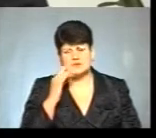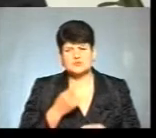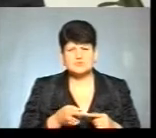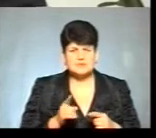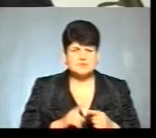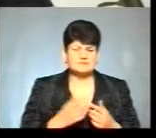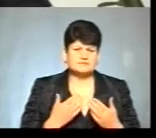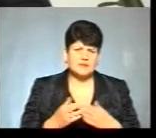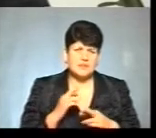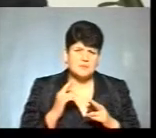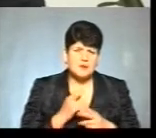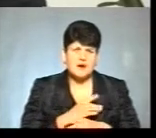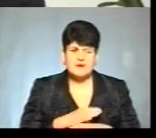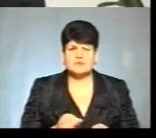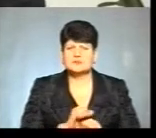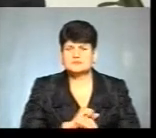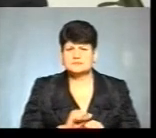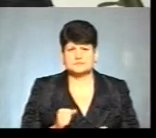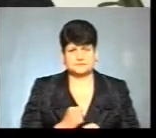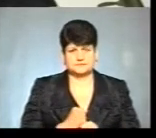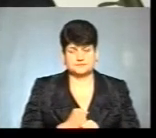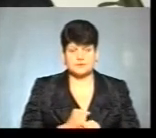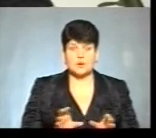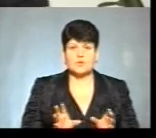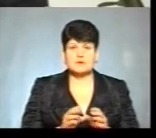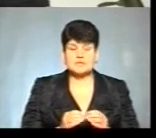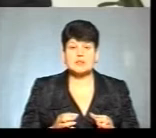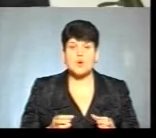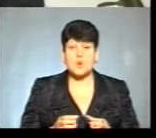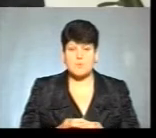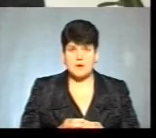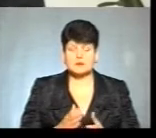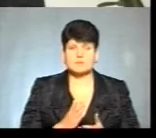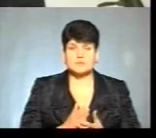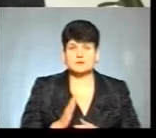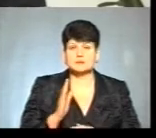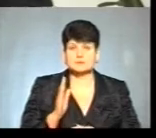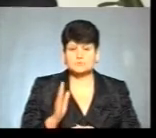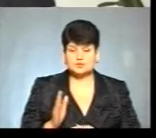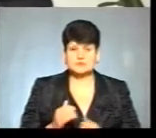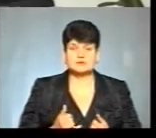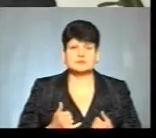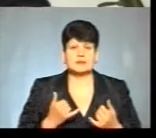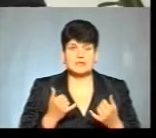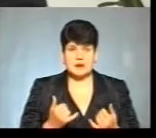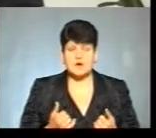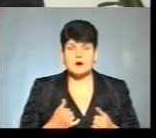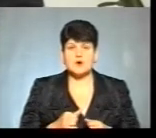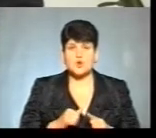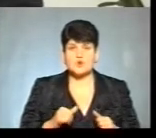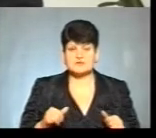підхід, він неправильний, він неприпустимий і так далі. Об'єднання громад має відбуватися заради